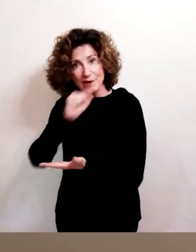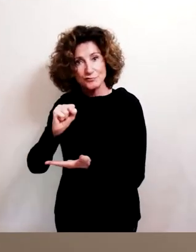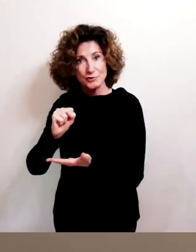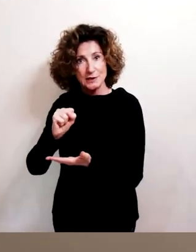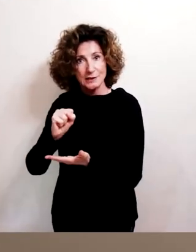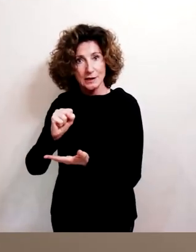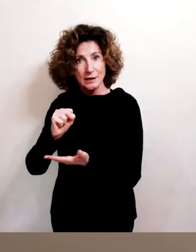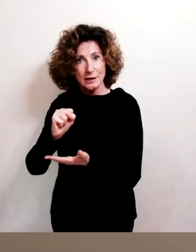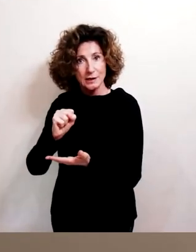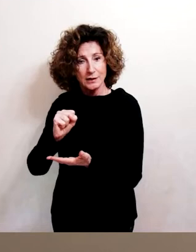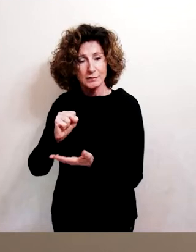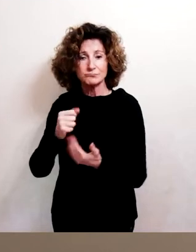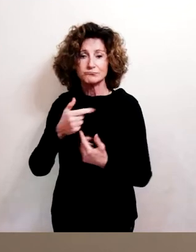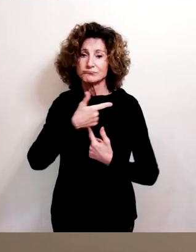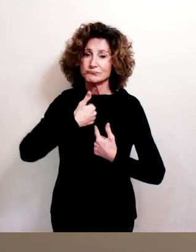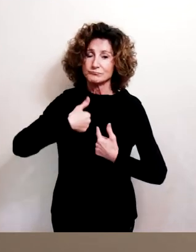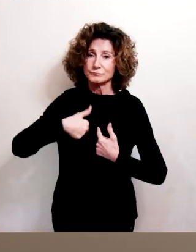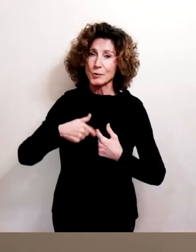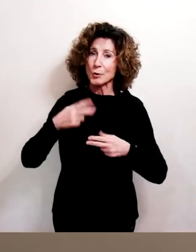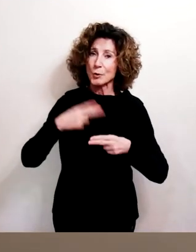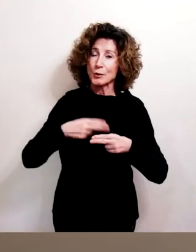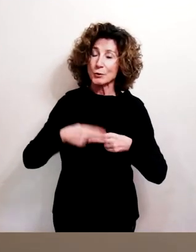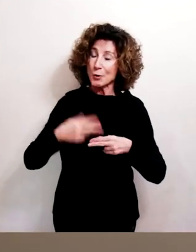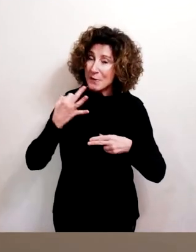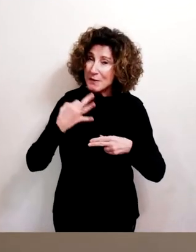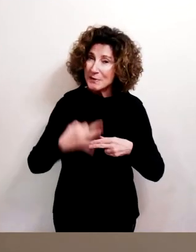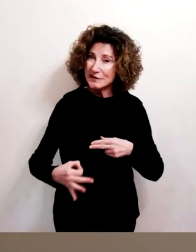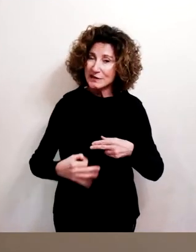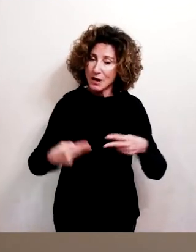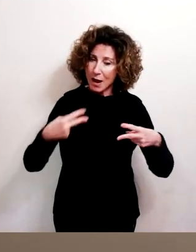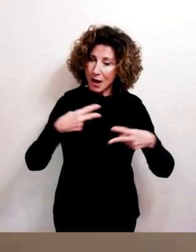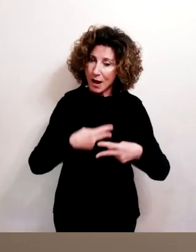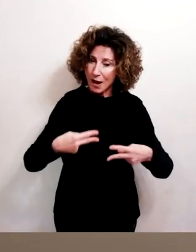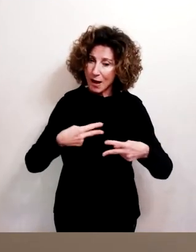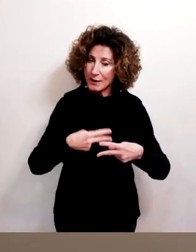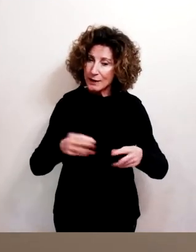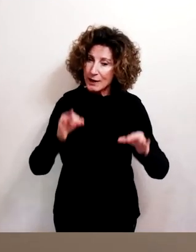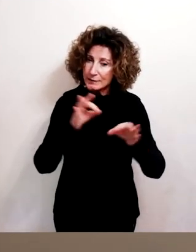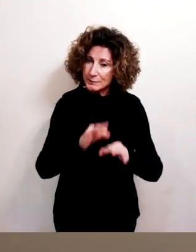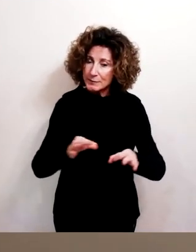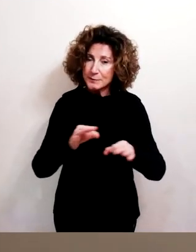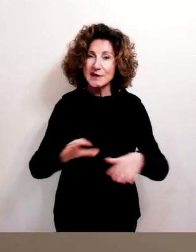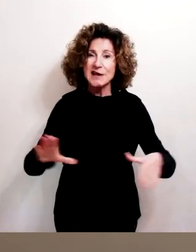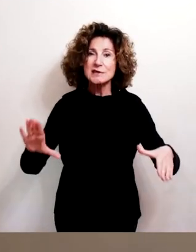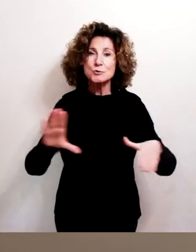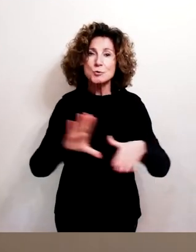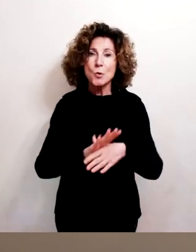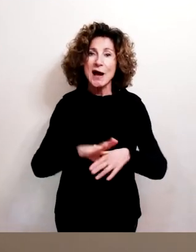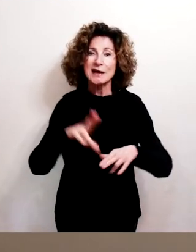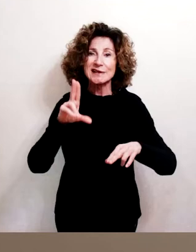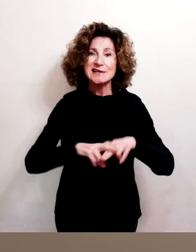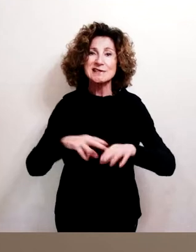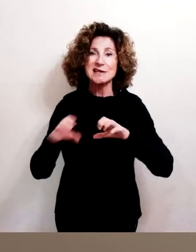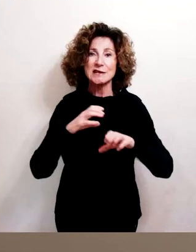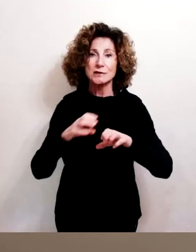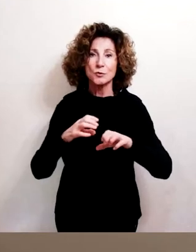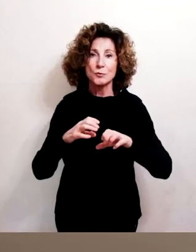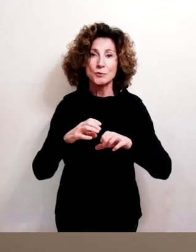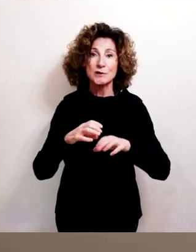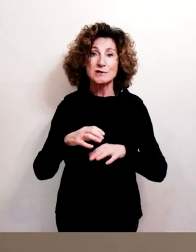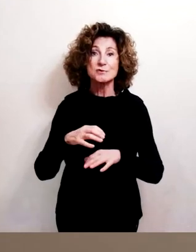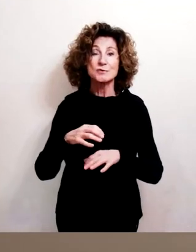contenuti noi negli anni siamo riusciti a roma soprattutto a creare una squadra di assistenti alla comunicazione che è